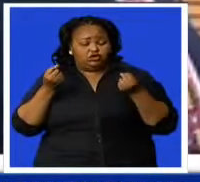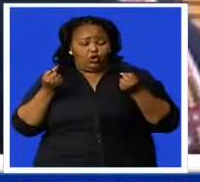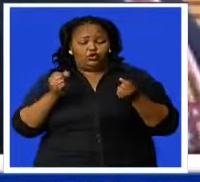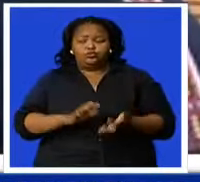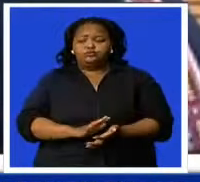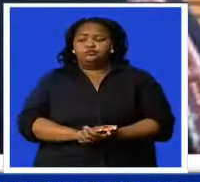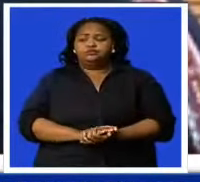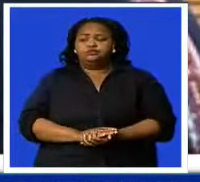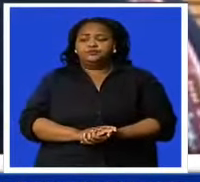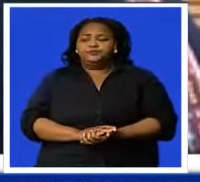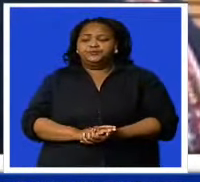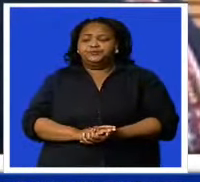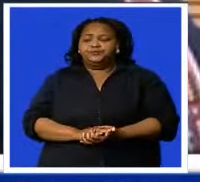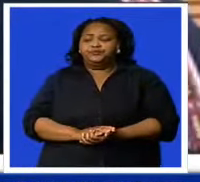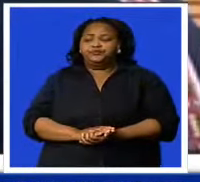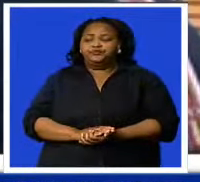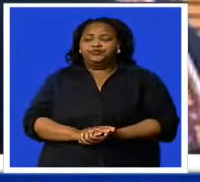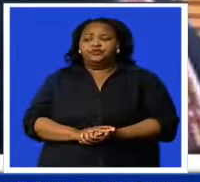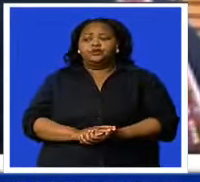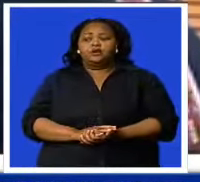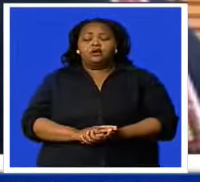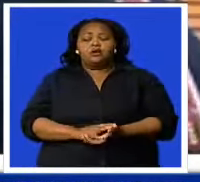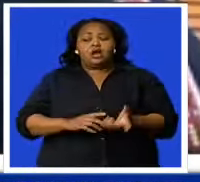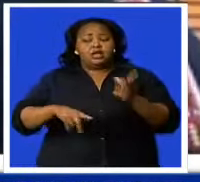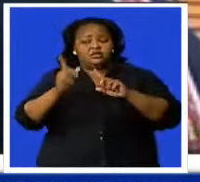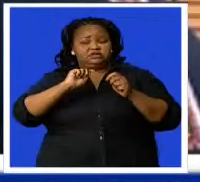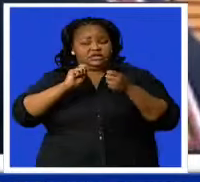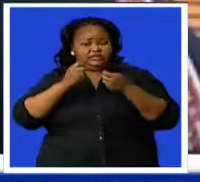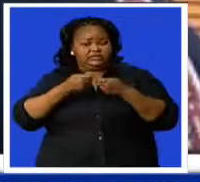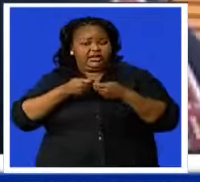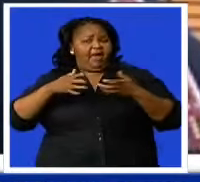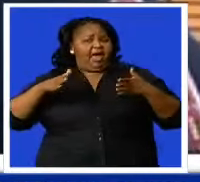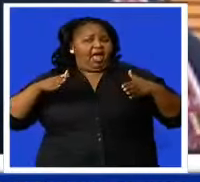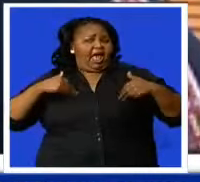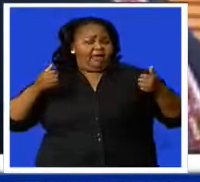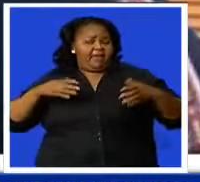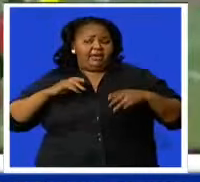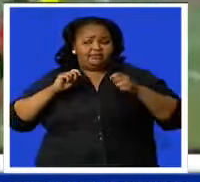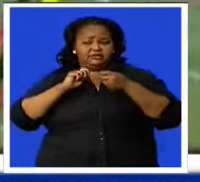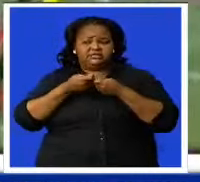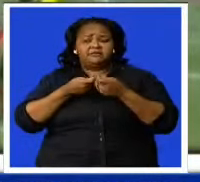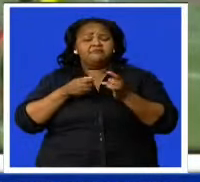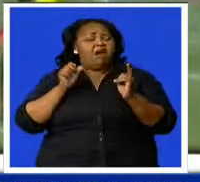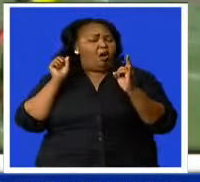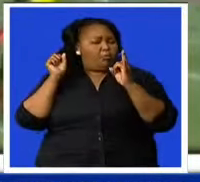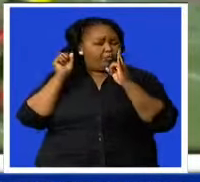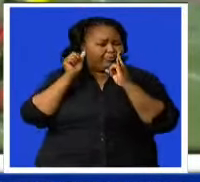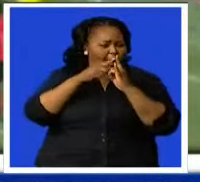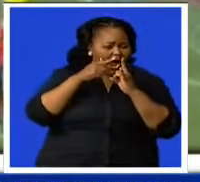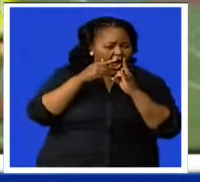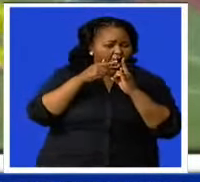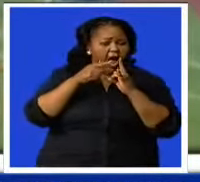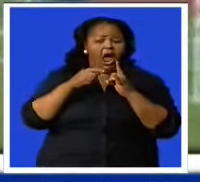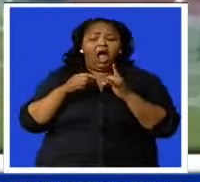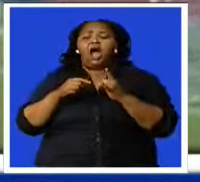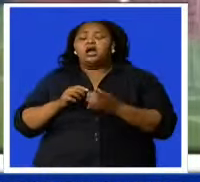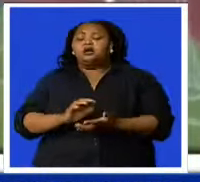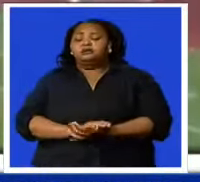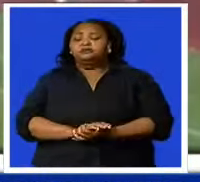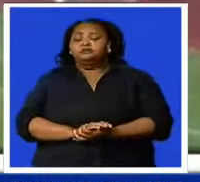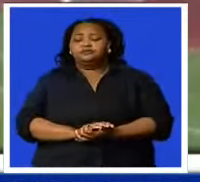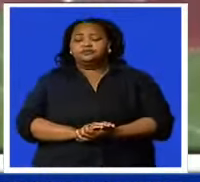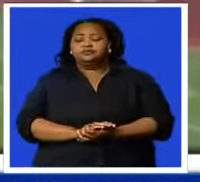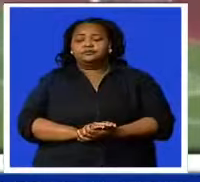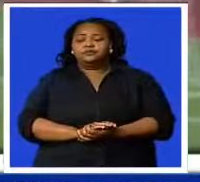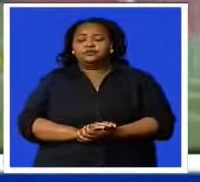so Swatini were the happy team, so they took the chance that they had and they scored the goal. Kwanyalo live laseSwatini ngelisahamba embili kuGroup